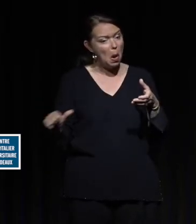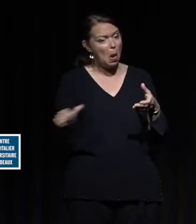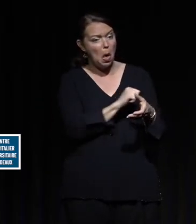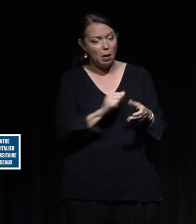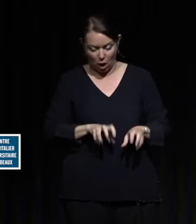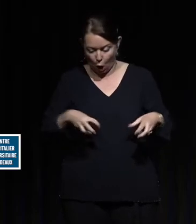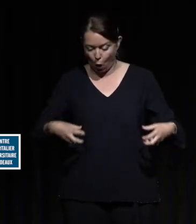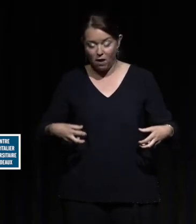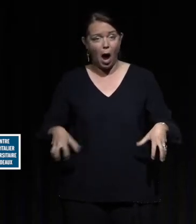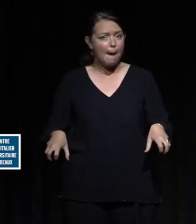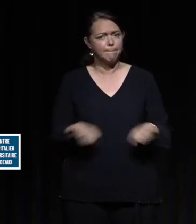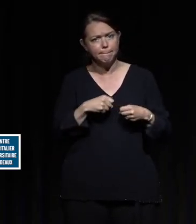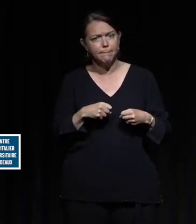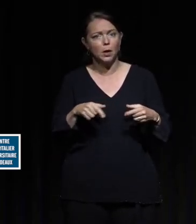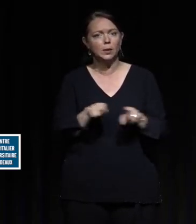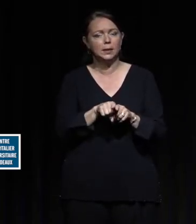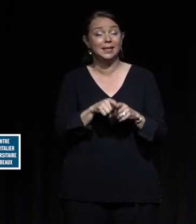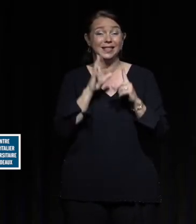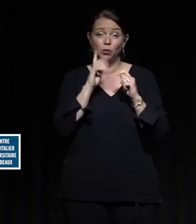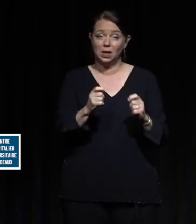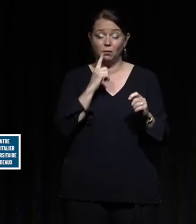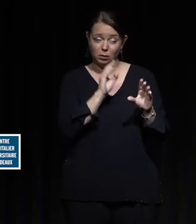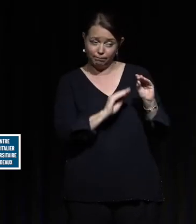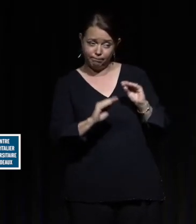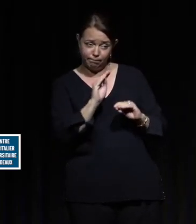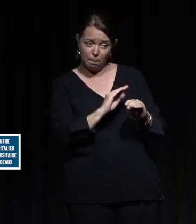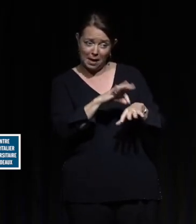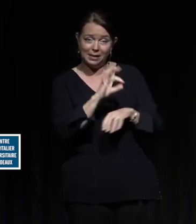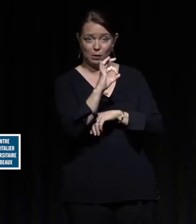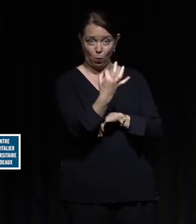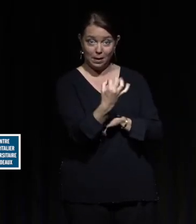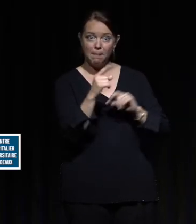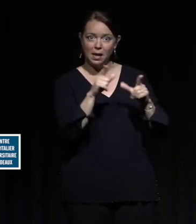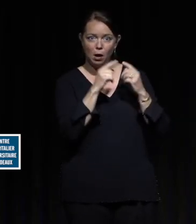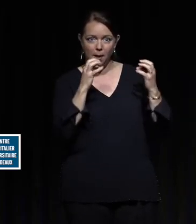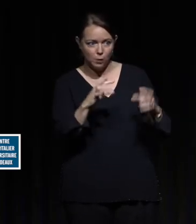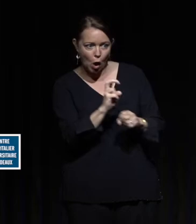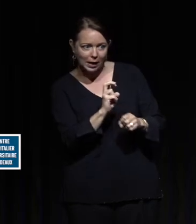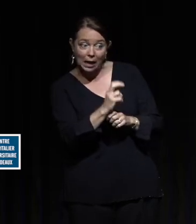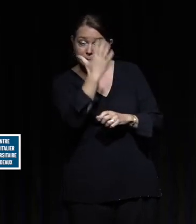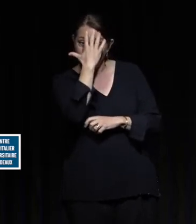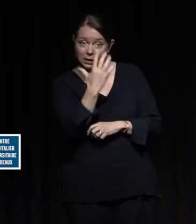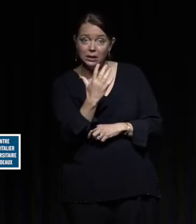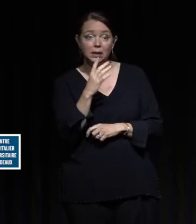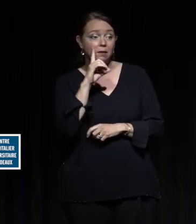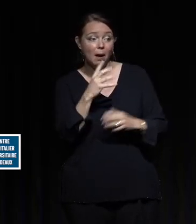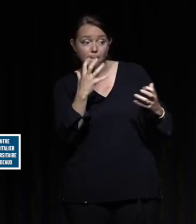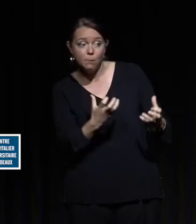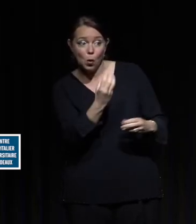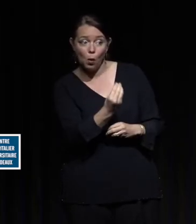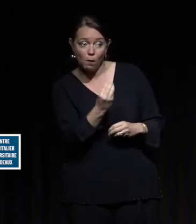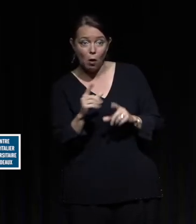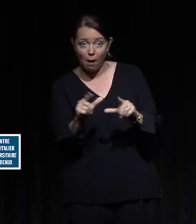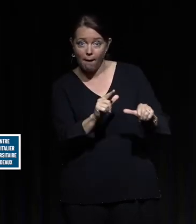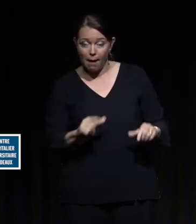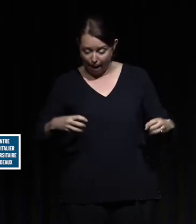faire. Donc vous devez trouver un compromis entre traiter la maladie et préserver la fertilité de la femme. Donc,